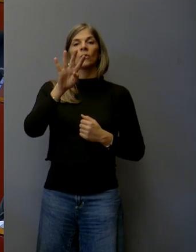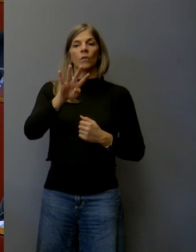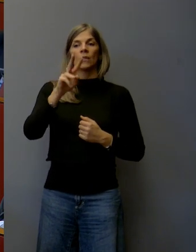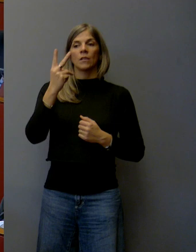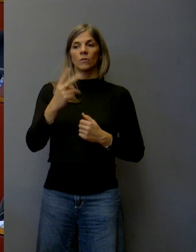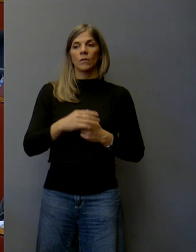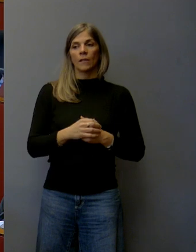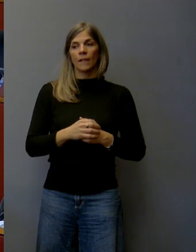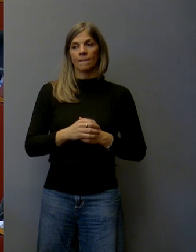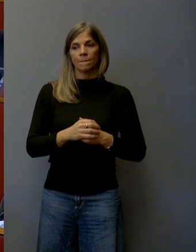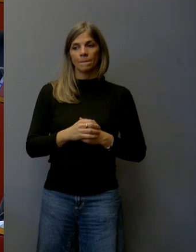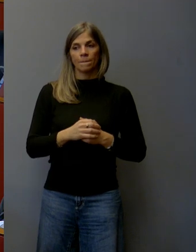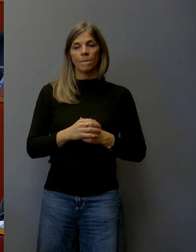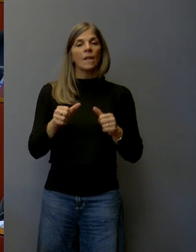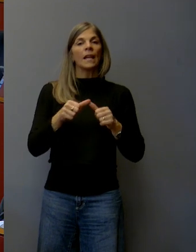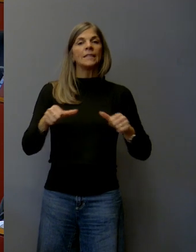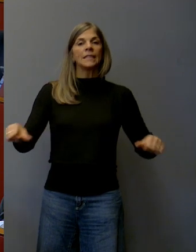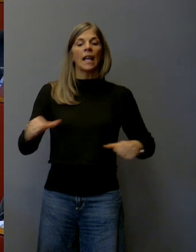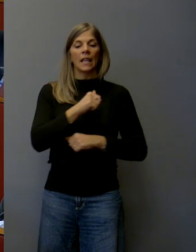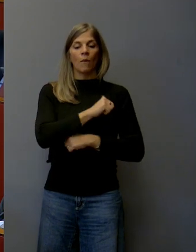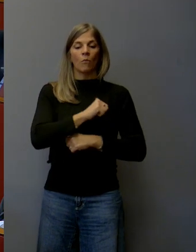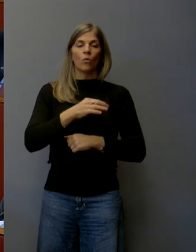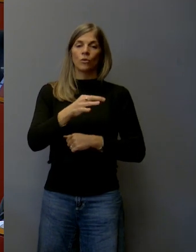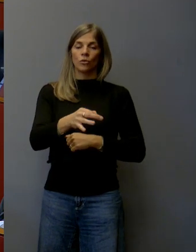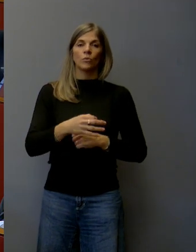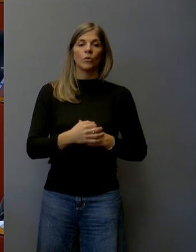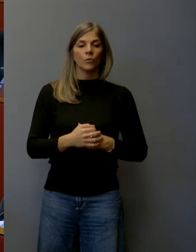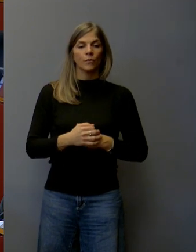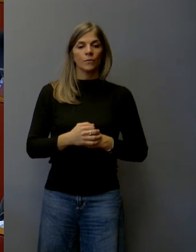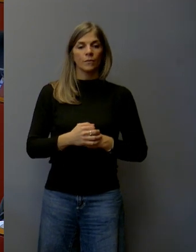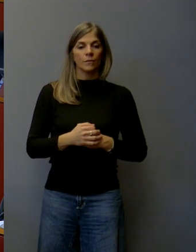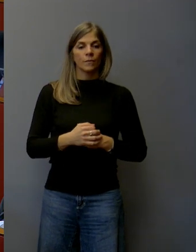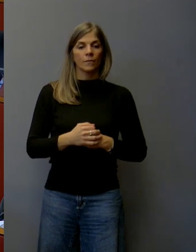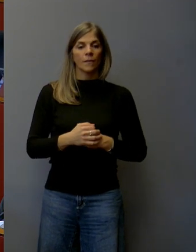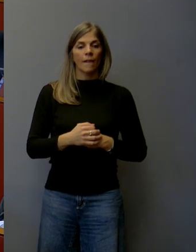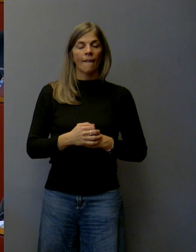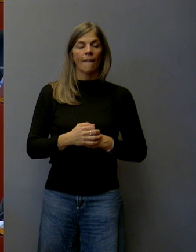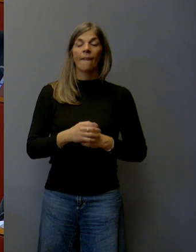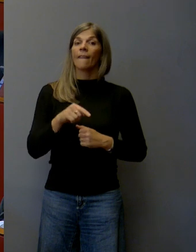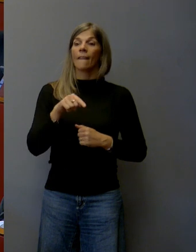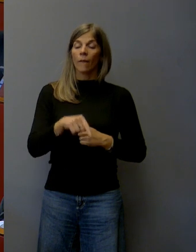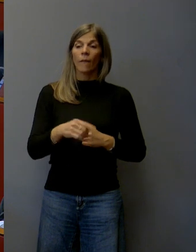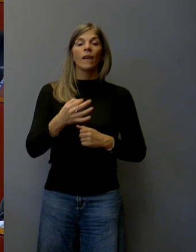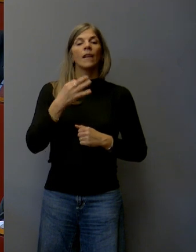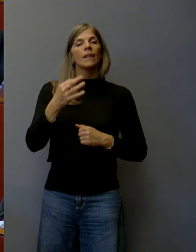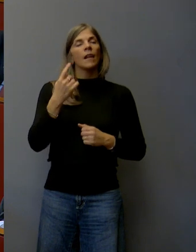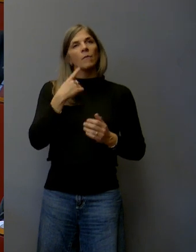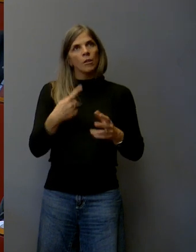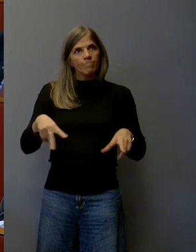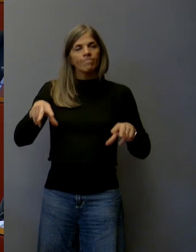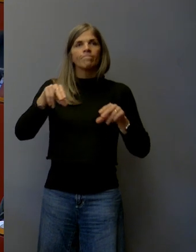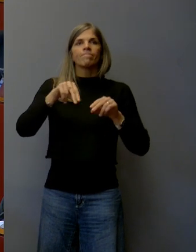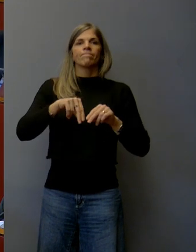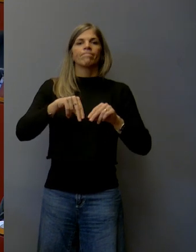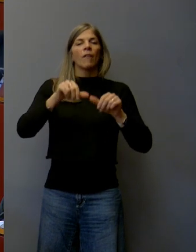la sede del Municipio qua torniamo sempre alle forme del Decoro di rispetto però forse questo di